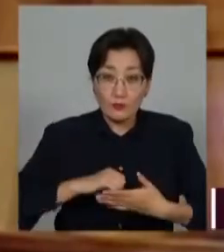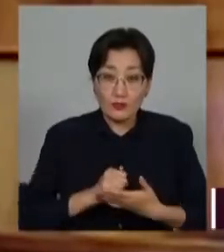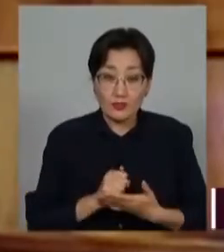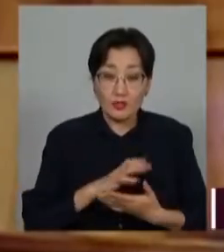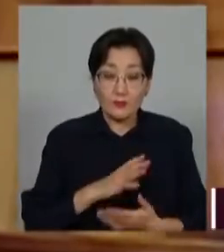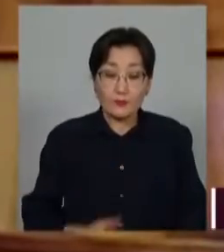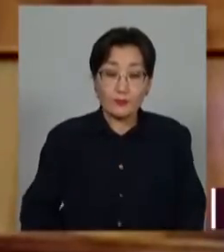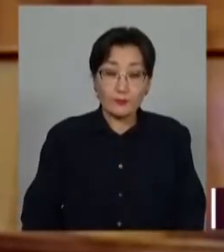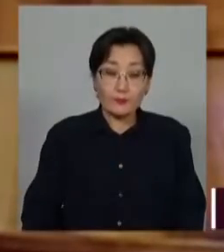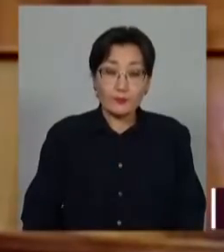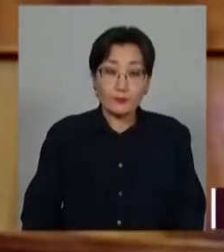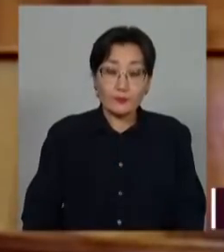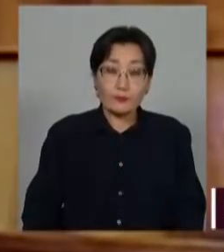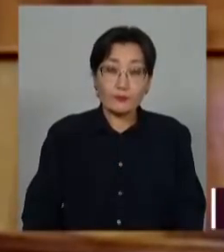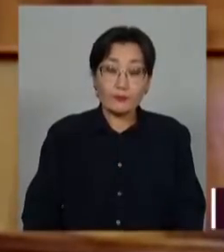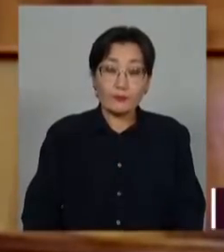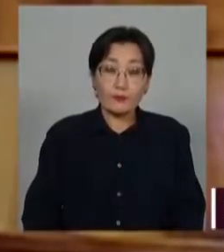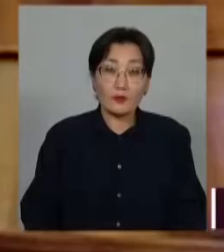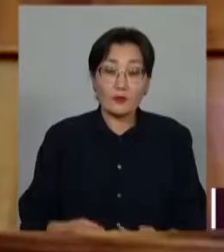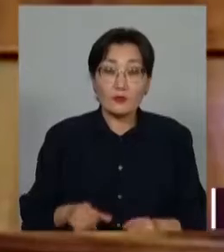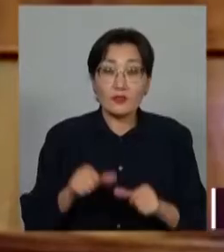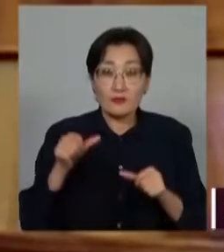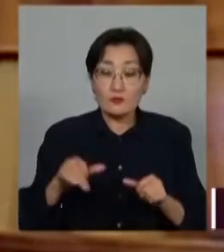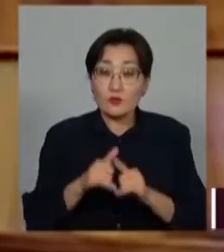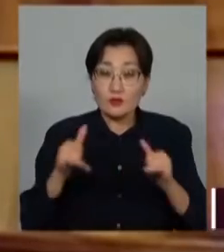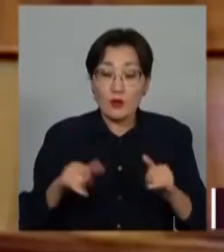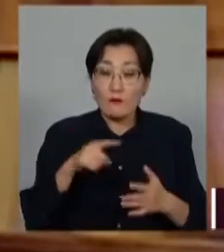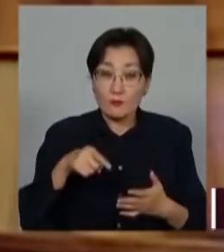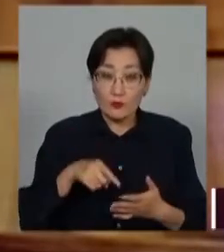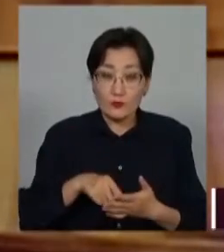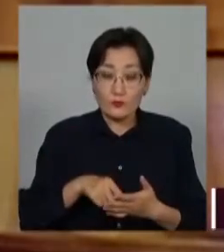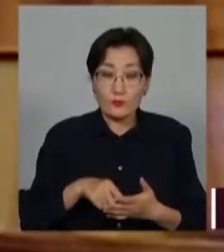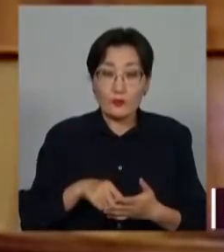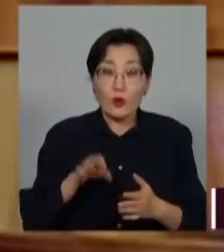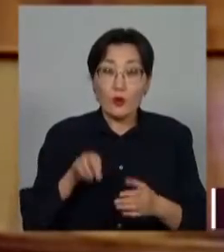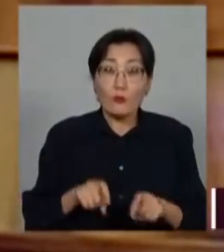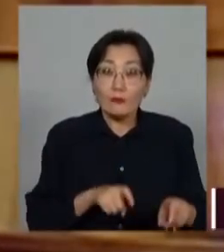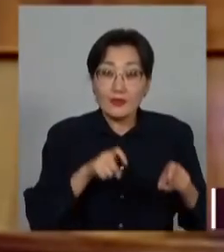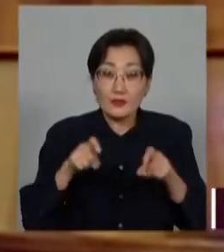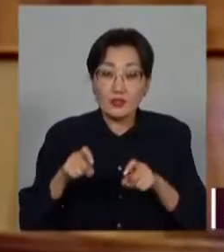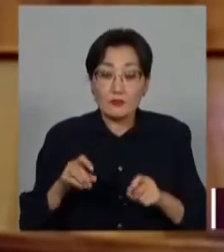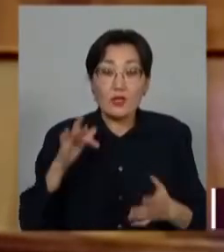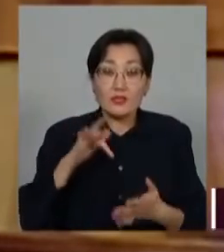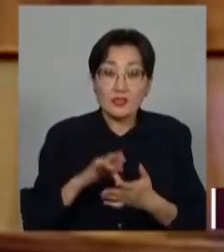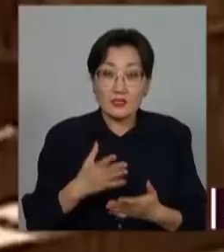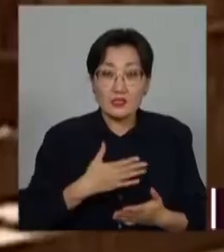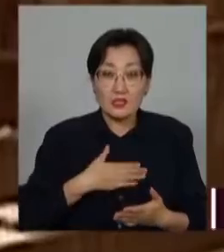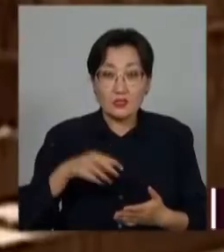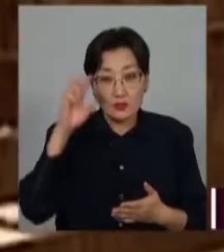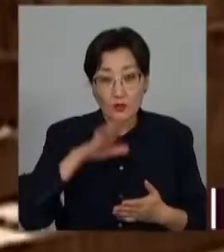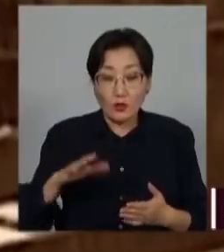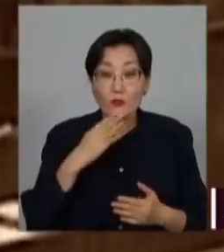ваше рассмотрение очень важный для жизни республики, особенно перспективу, вопрос о переносе столицы нашей страны.